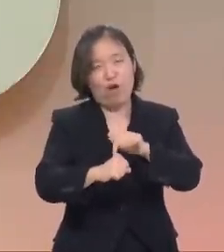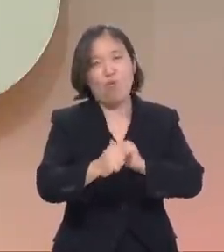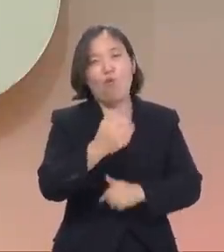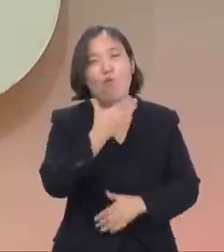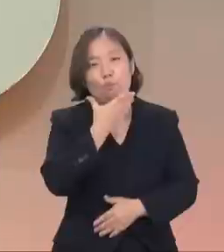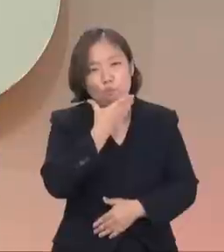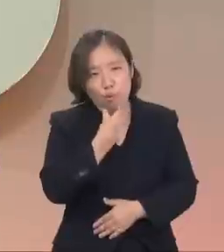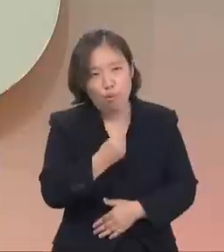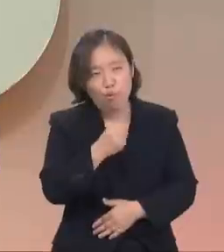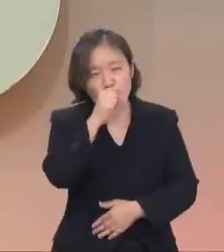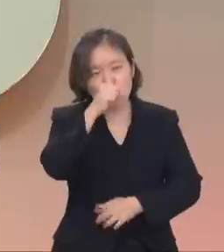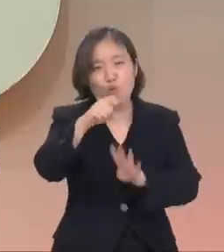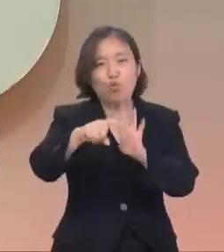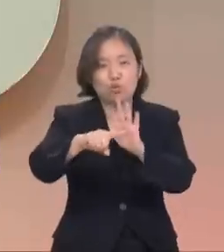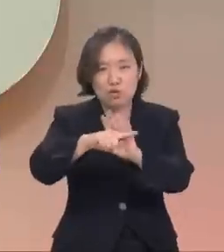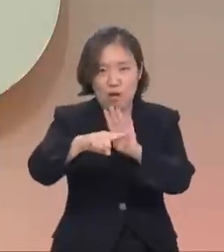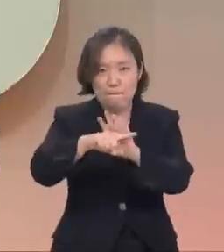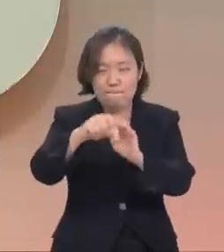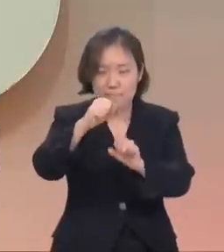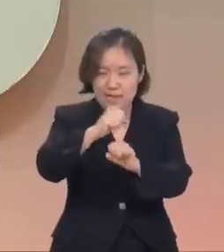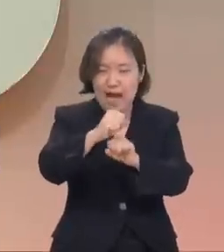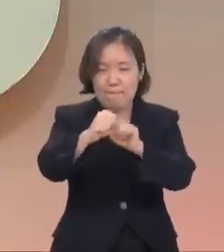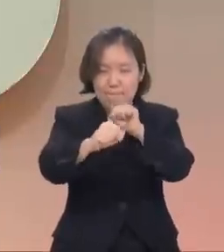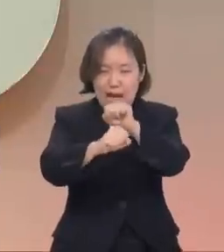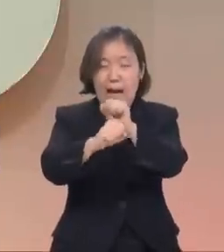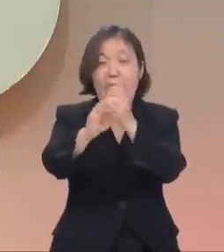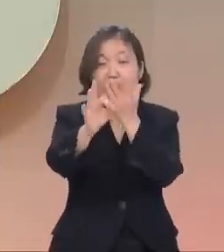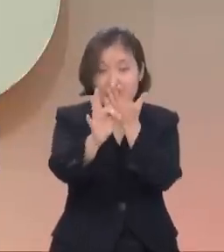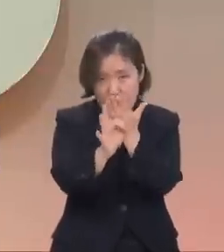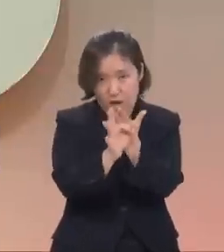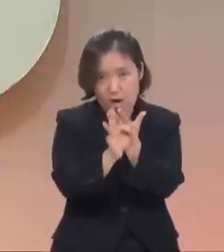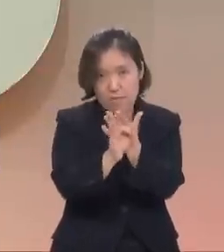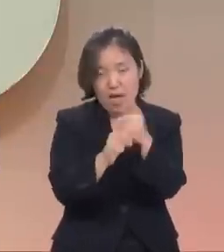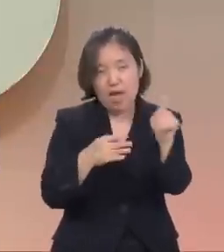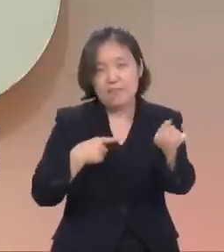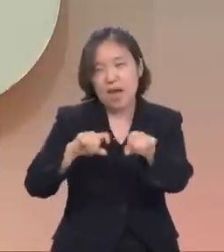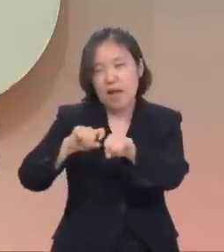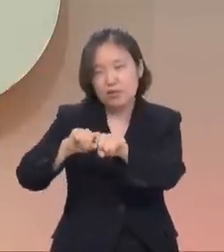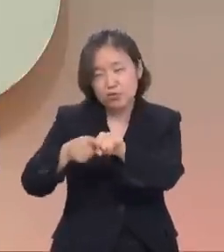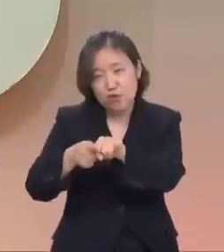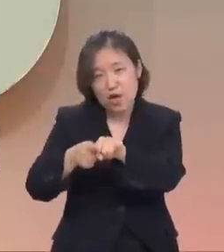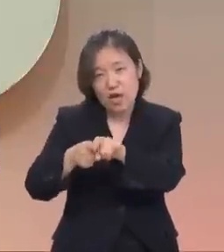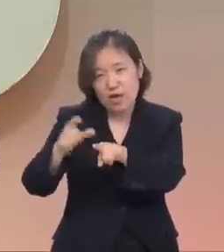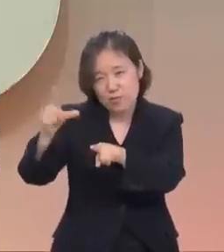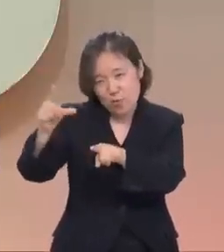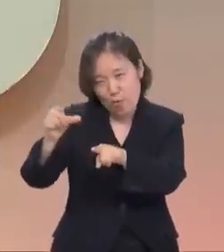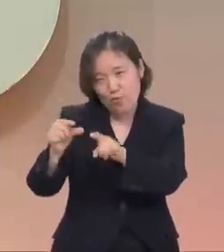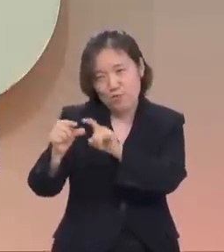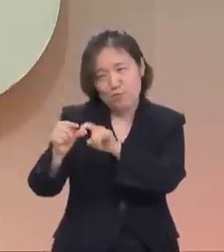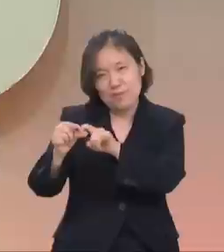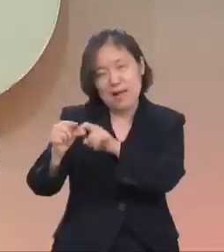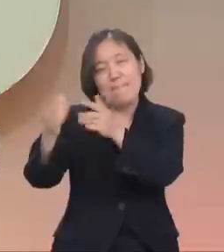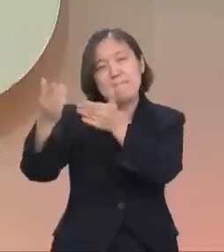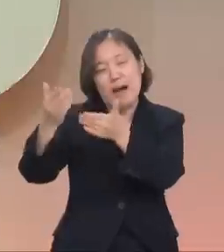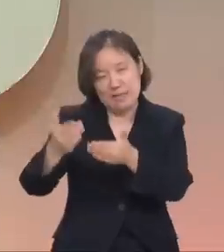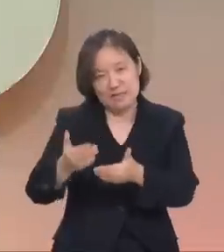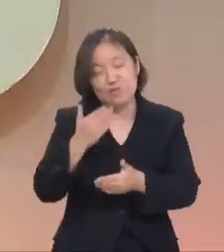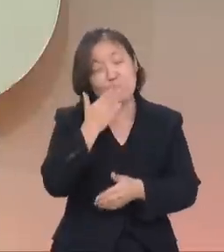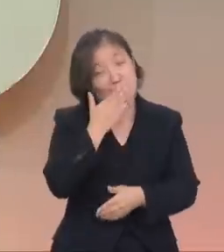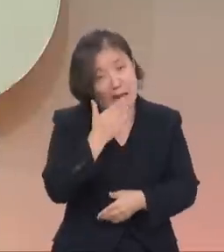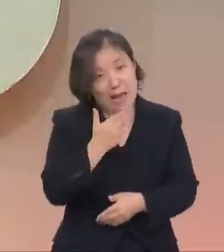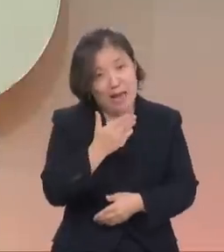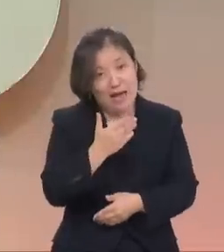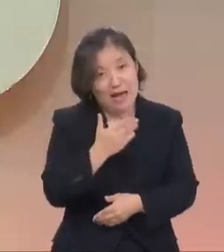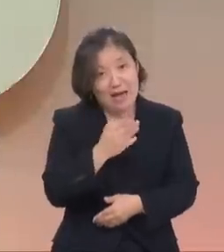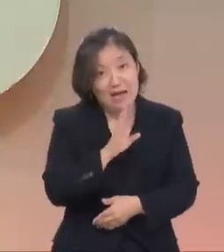업보지만 크게 받을 걸 작게 받을 수 있고 작은 업보는 쉽게 넘어갈